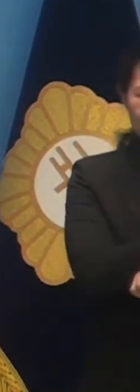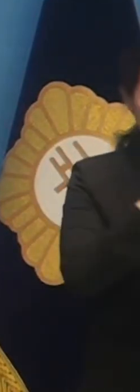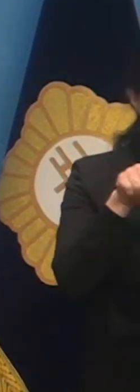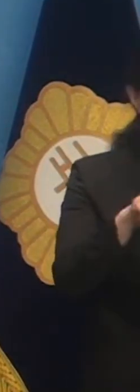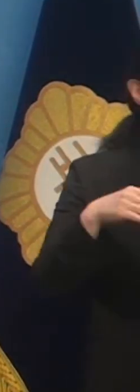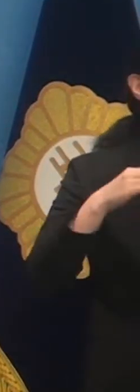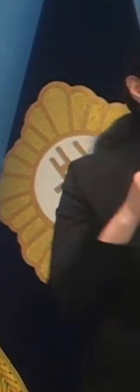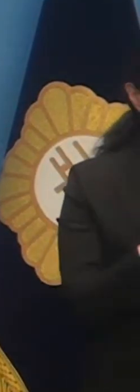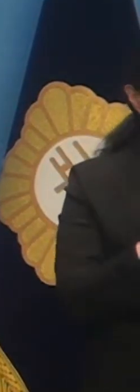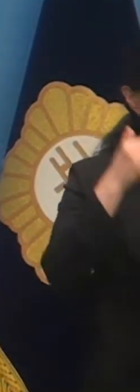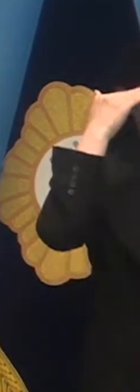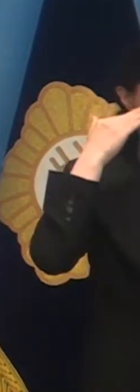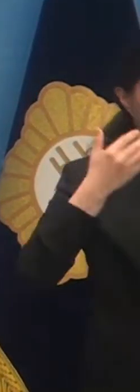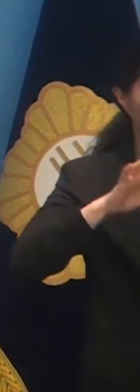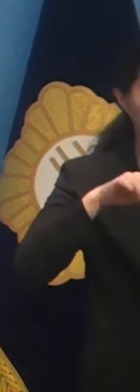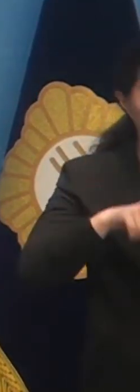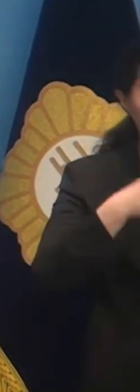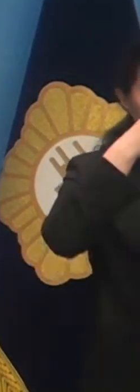이상 대한민국을